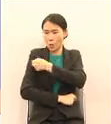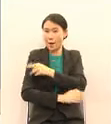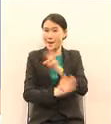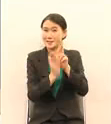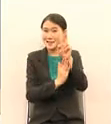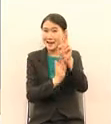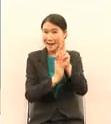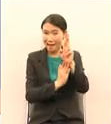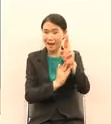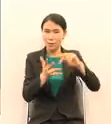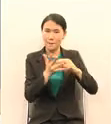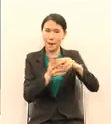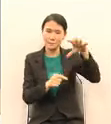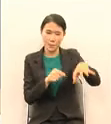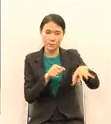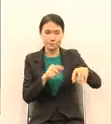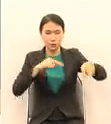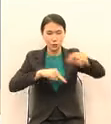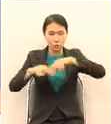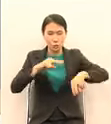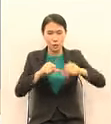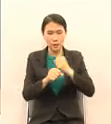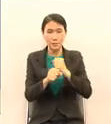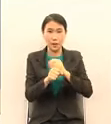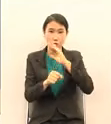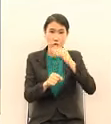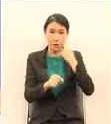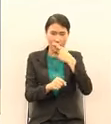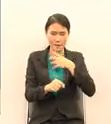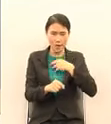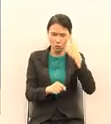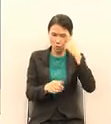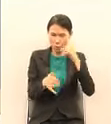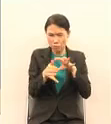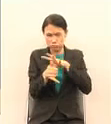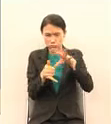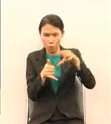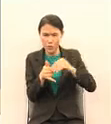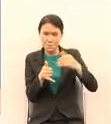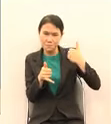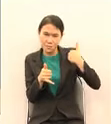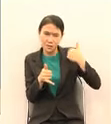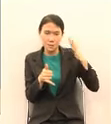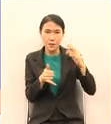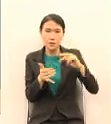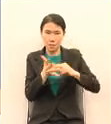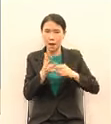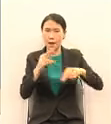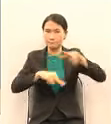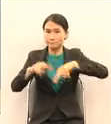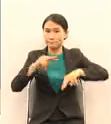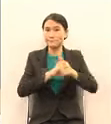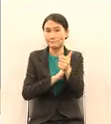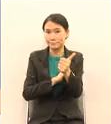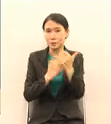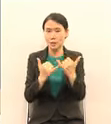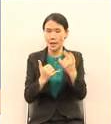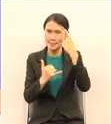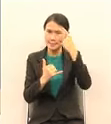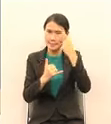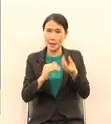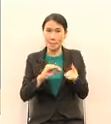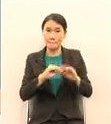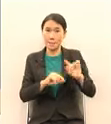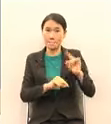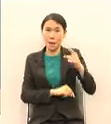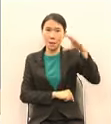ชานุเคราะห์เราก็สามารถตรวจหาเชื้อได้ในเช่นเดียวกันแล้วก็เร็วๆนี้ก็คงจะไปเพิ่มที่โร